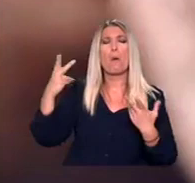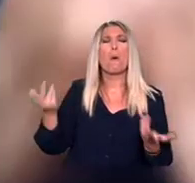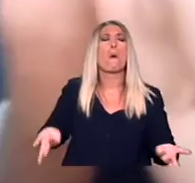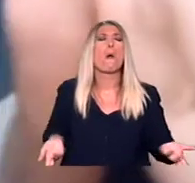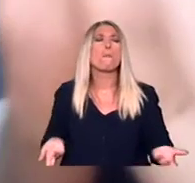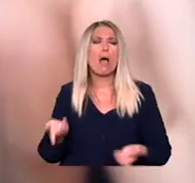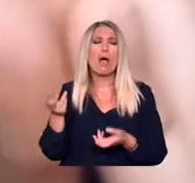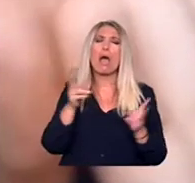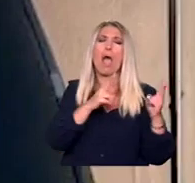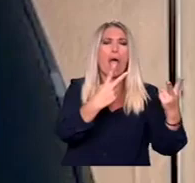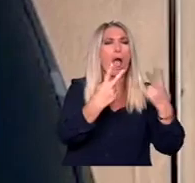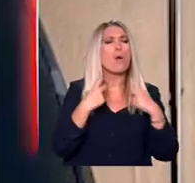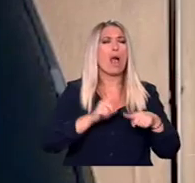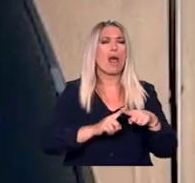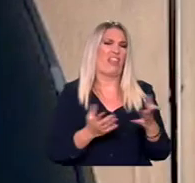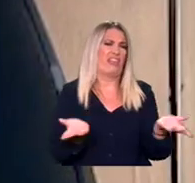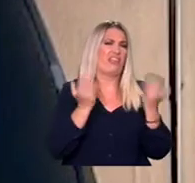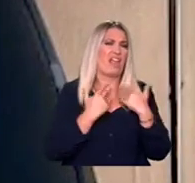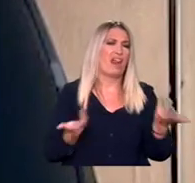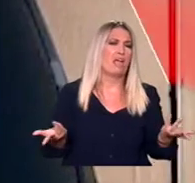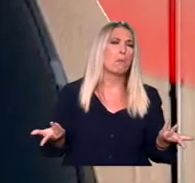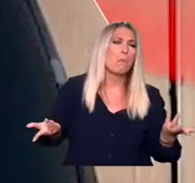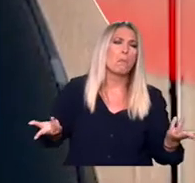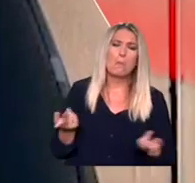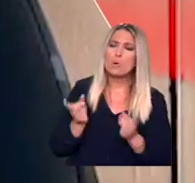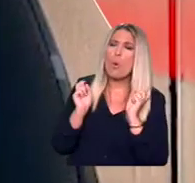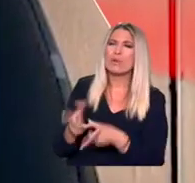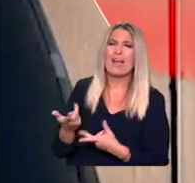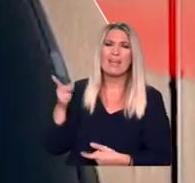στο παρασκήνιο στέλνουν τα δεδομένα.